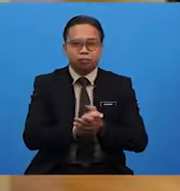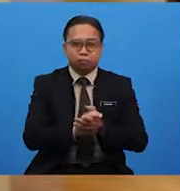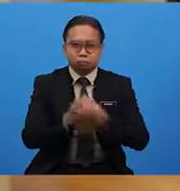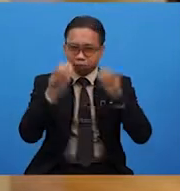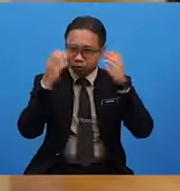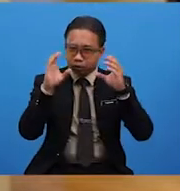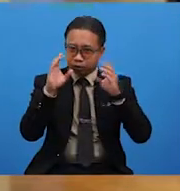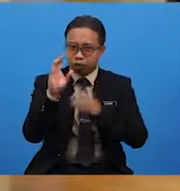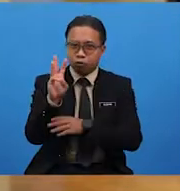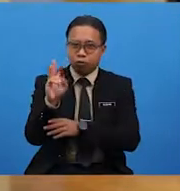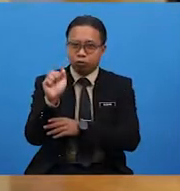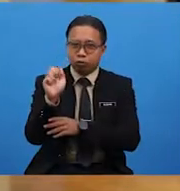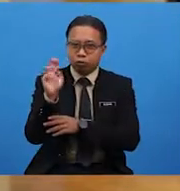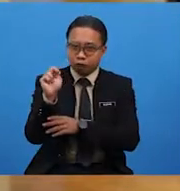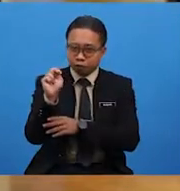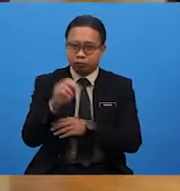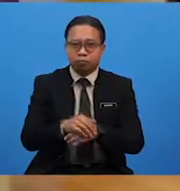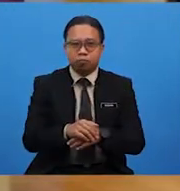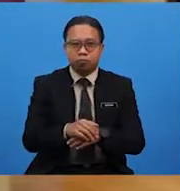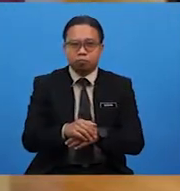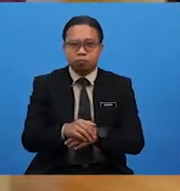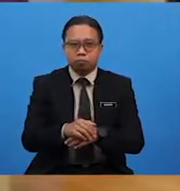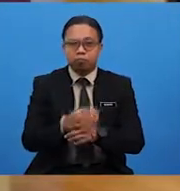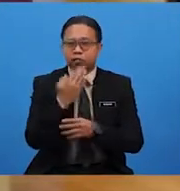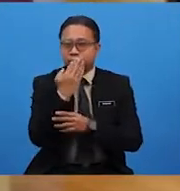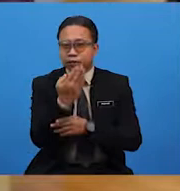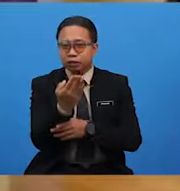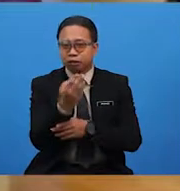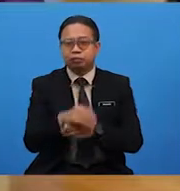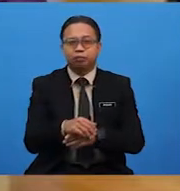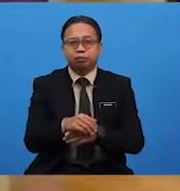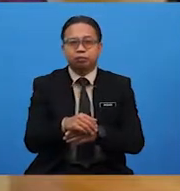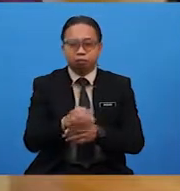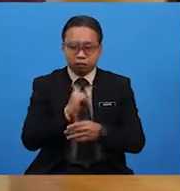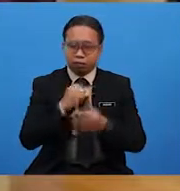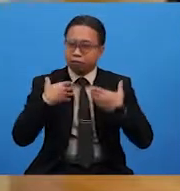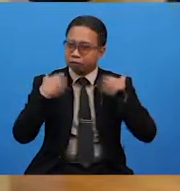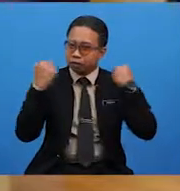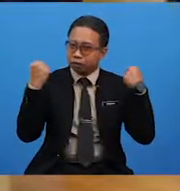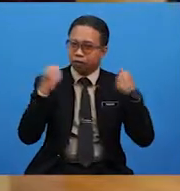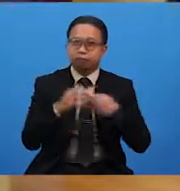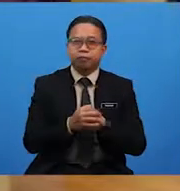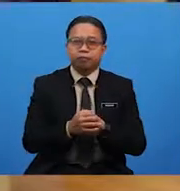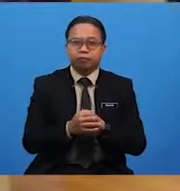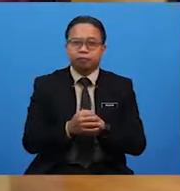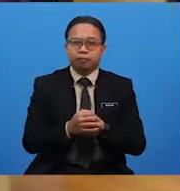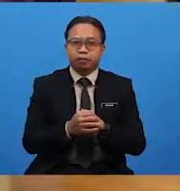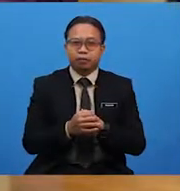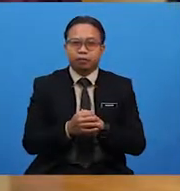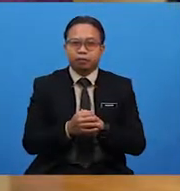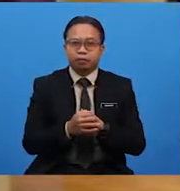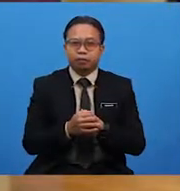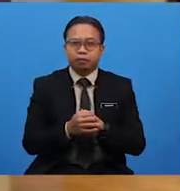chegou warna basic gua itu Makasih saya Gordon Alhamdulillah sehat walafiat Ya udah sehat selalu jadilah pipi makin